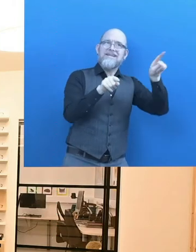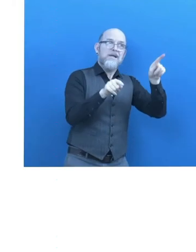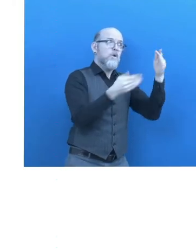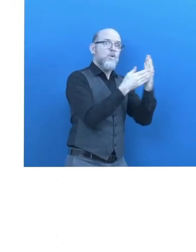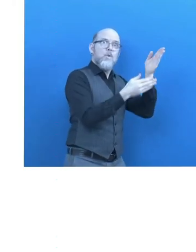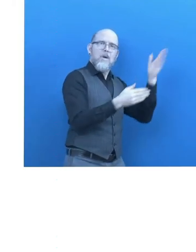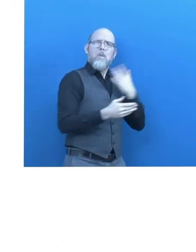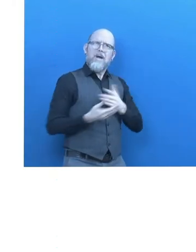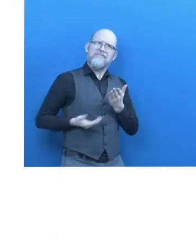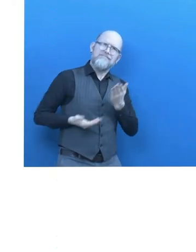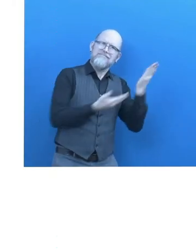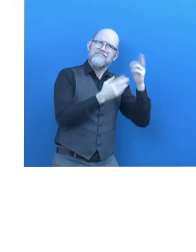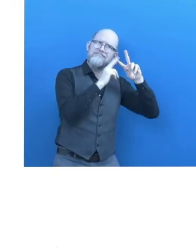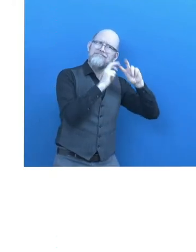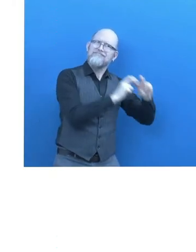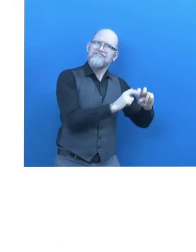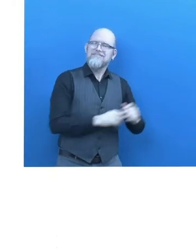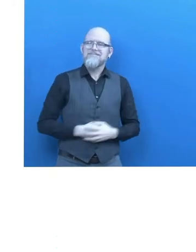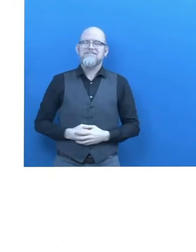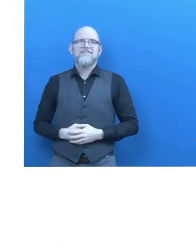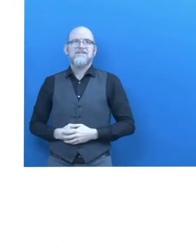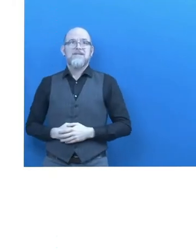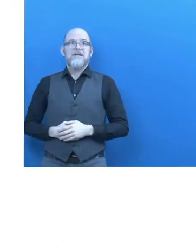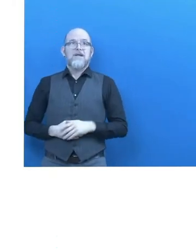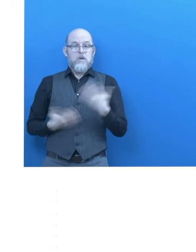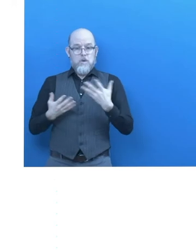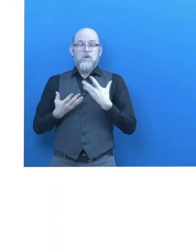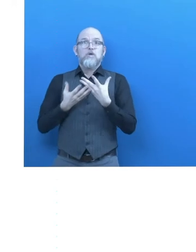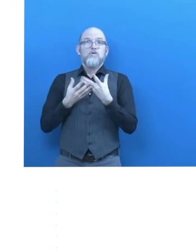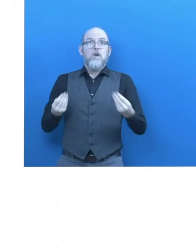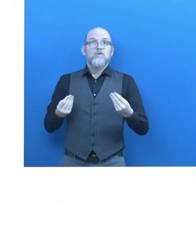erschließen. How did this solution help you?